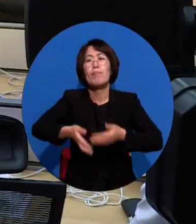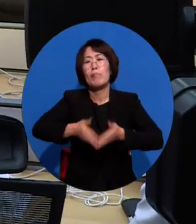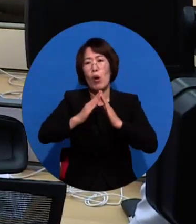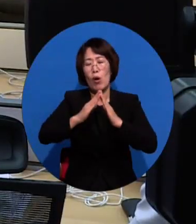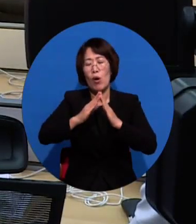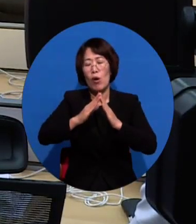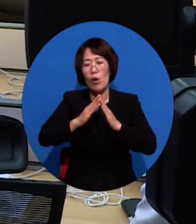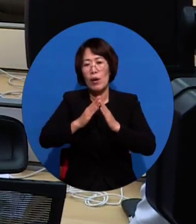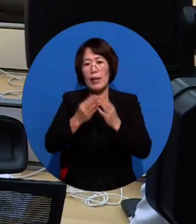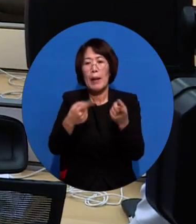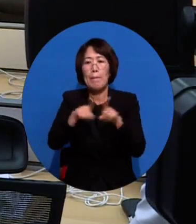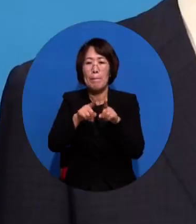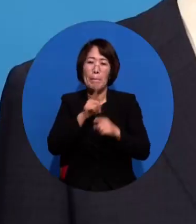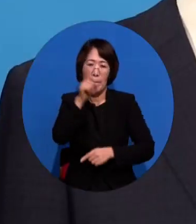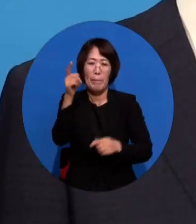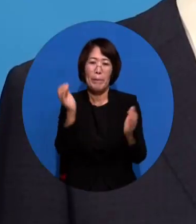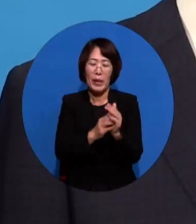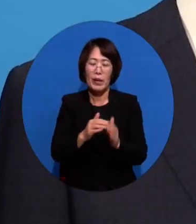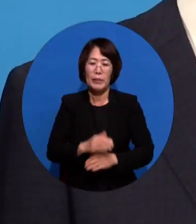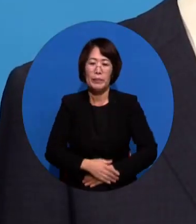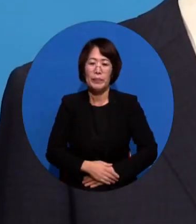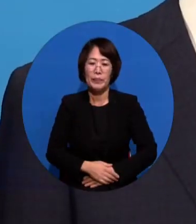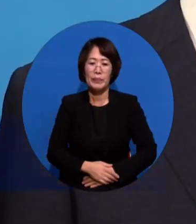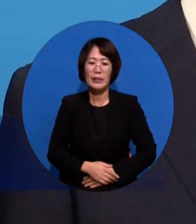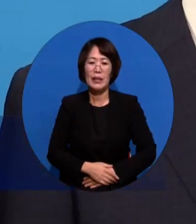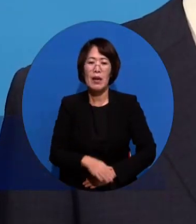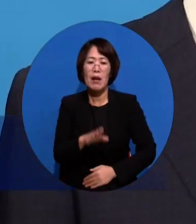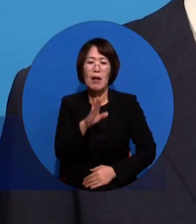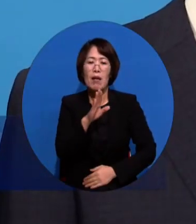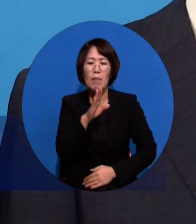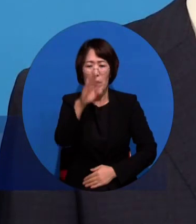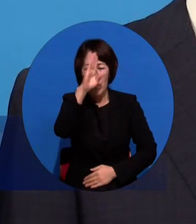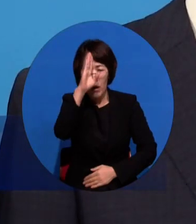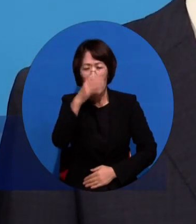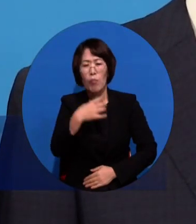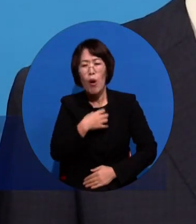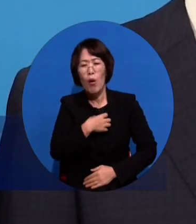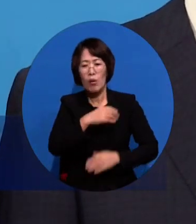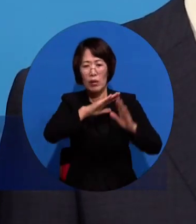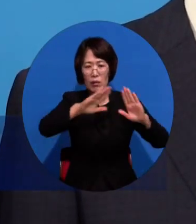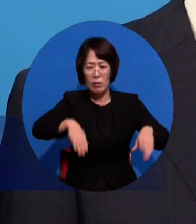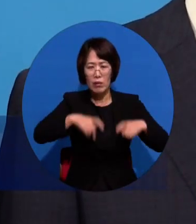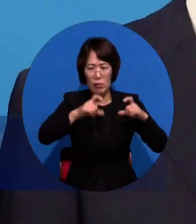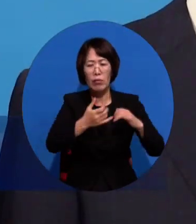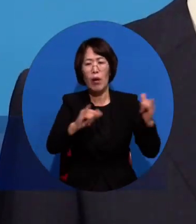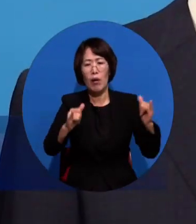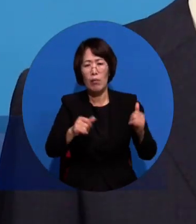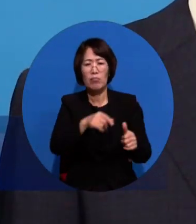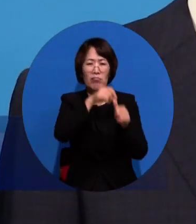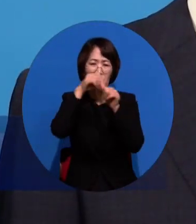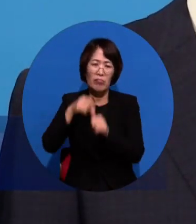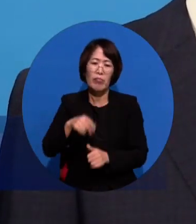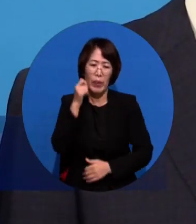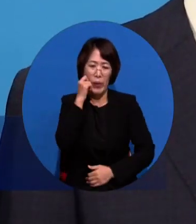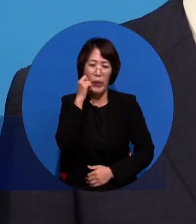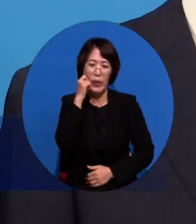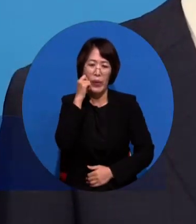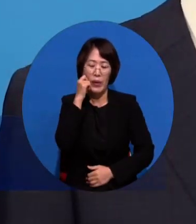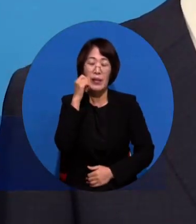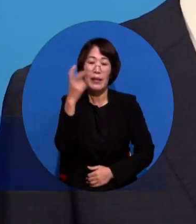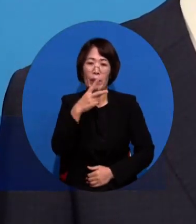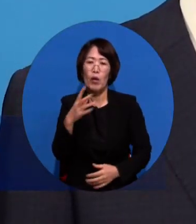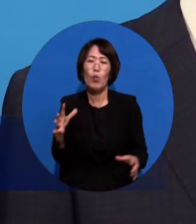공동 건의문을 발표했습니다. 그 위험 질병으로부터 우리 도민들을 구할 수가 없습니다. 그래서